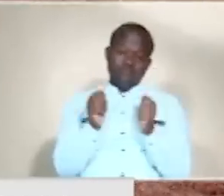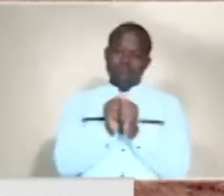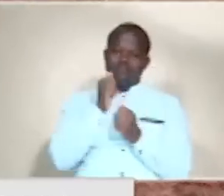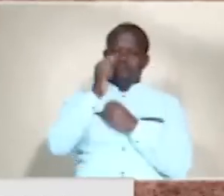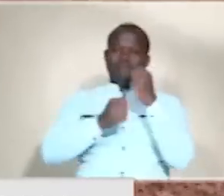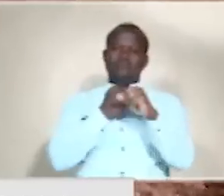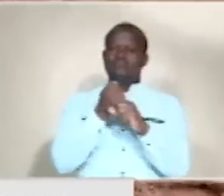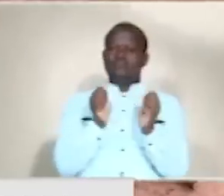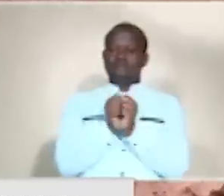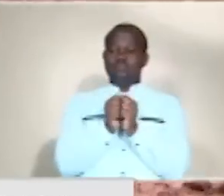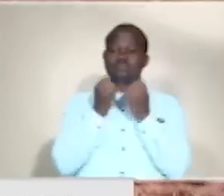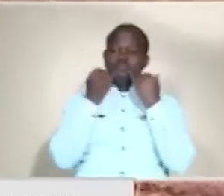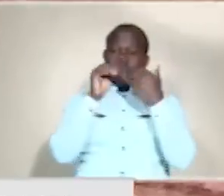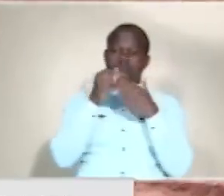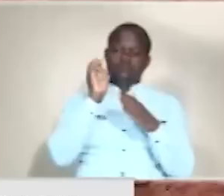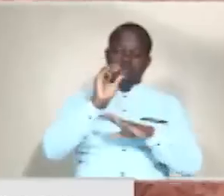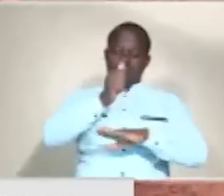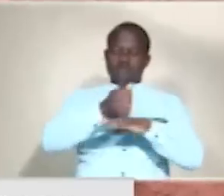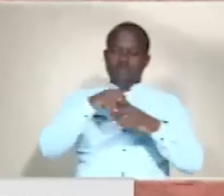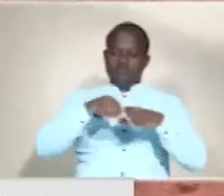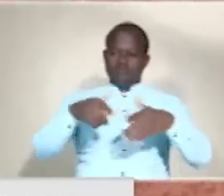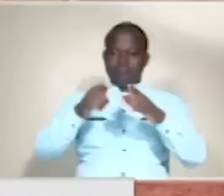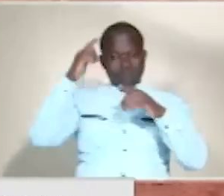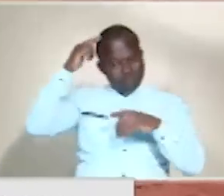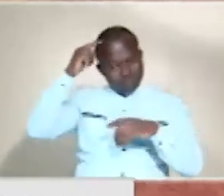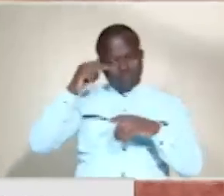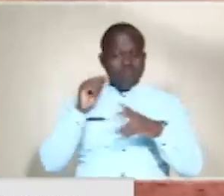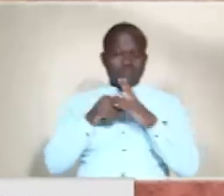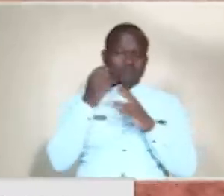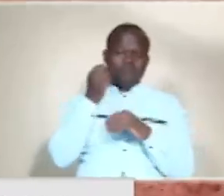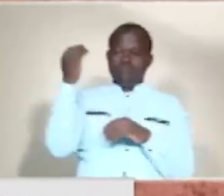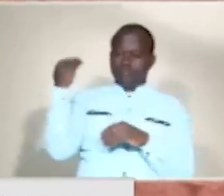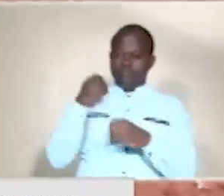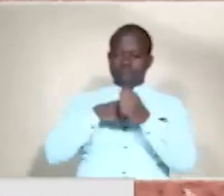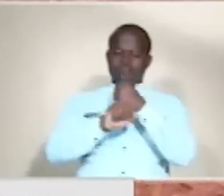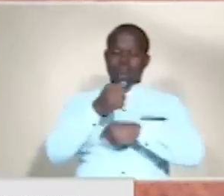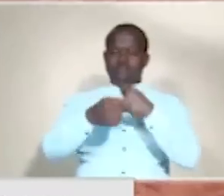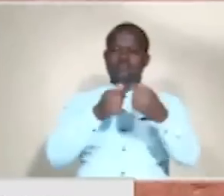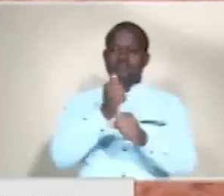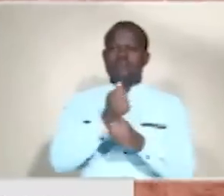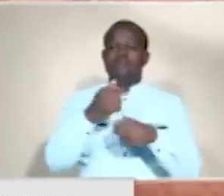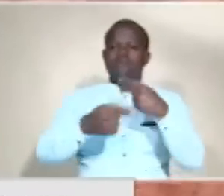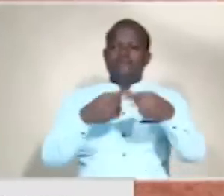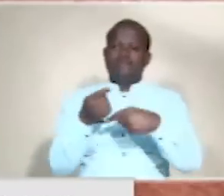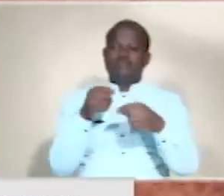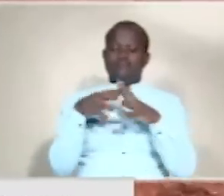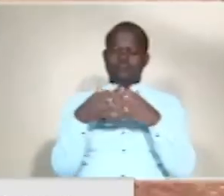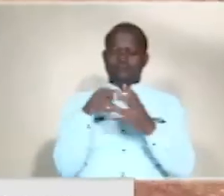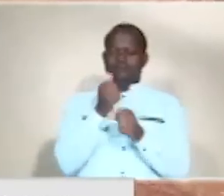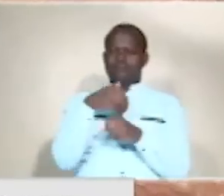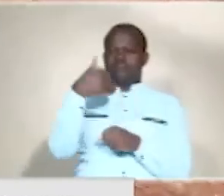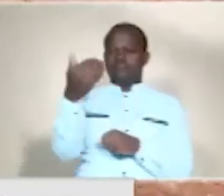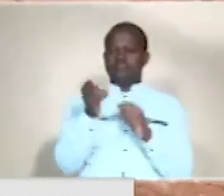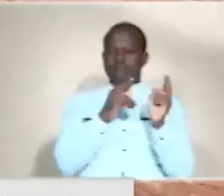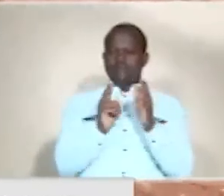Nyuma y'imyaka isaga 10 bagirwa kuzashyirwamo kaburimbo guhera mu kwezi gushize imirimo yo gukora yarasubukuwe, imashini zirimo gukora buri munsi.